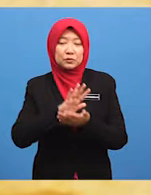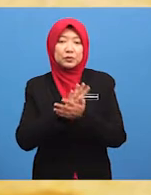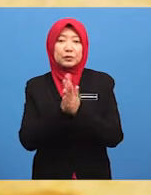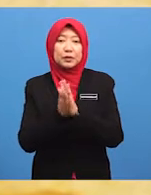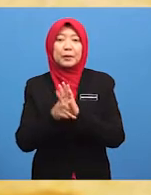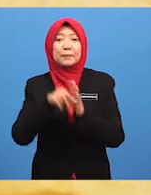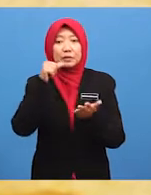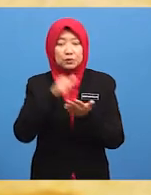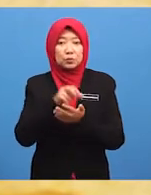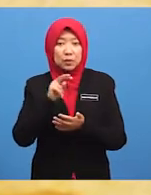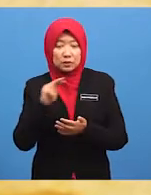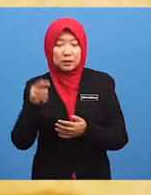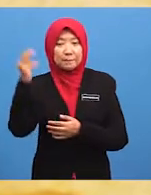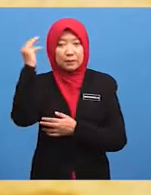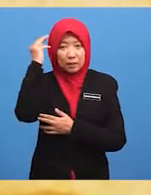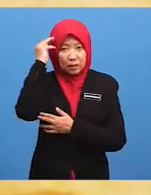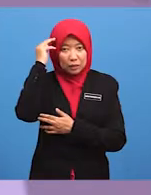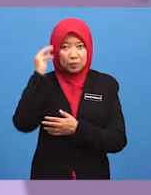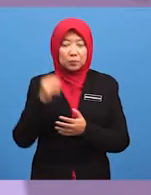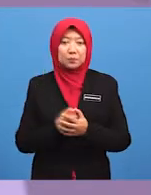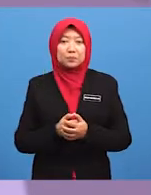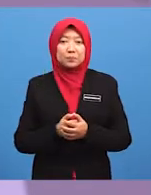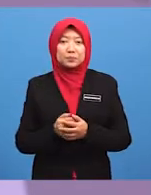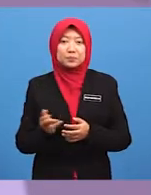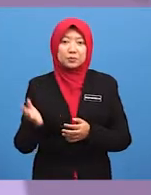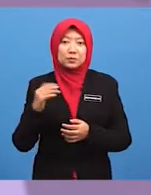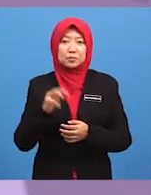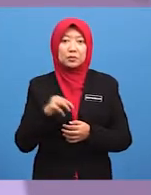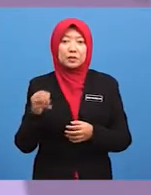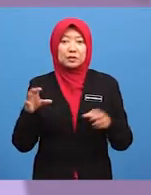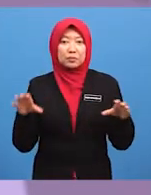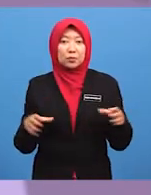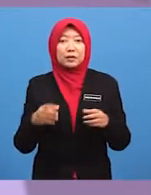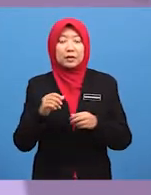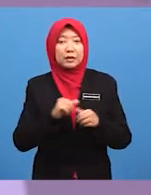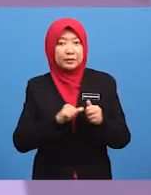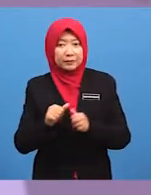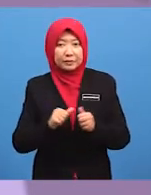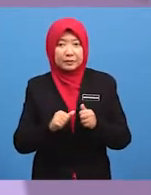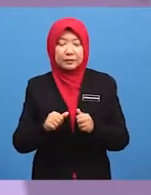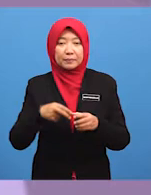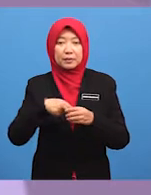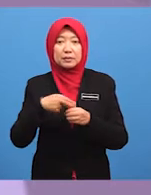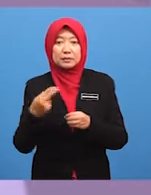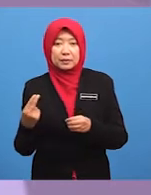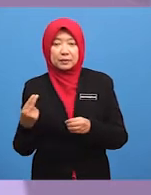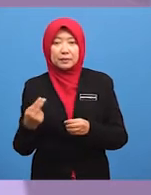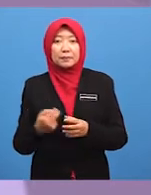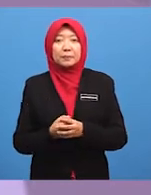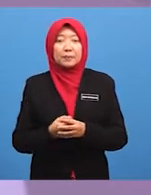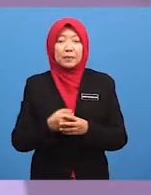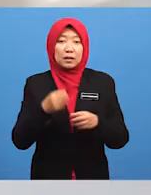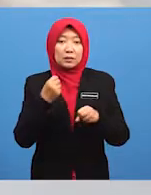mempengaruhi persuratan Melayu. Mari murid-murid, kita buat aktiviti menghasilkan replika